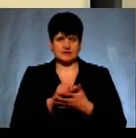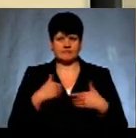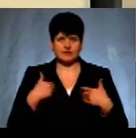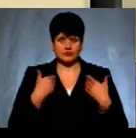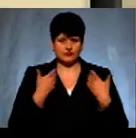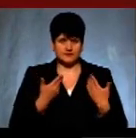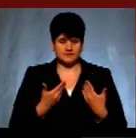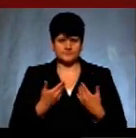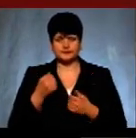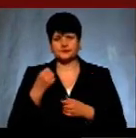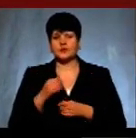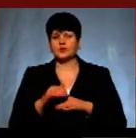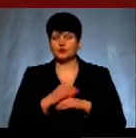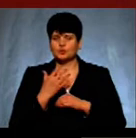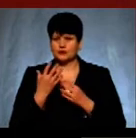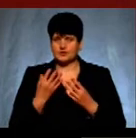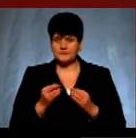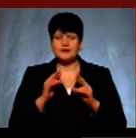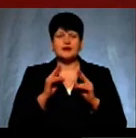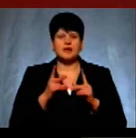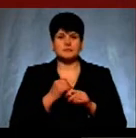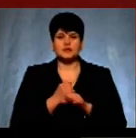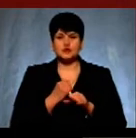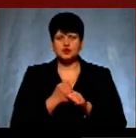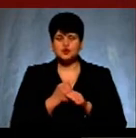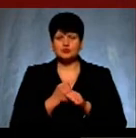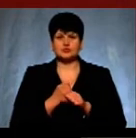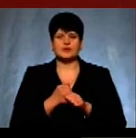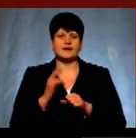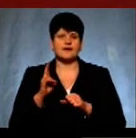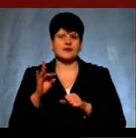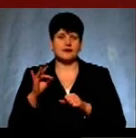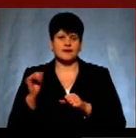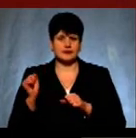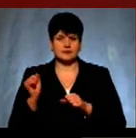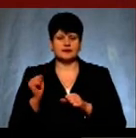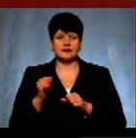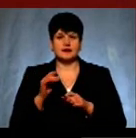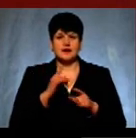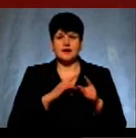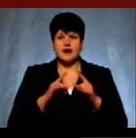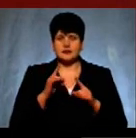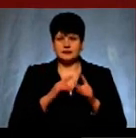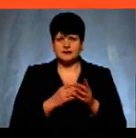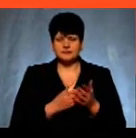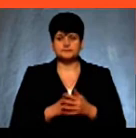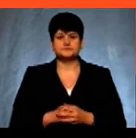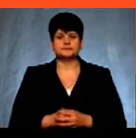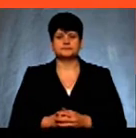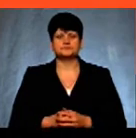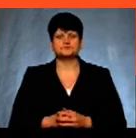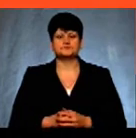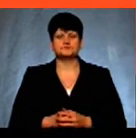дня. Як працюють кар'єрні радники на Тернопільщині? Про це у відеоматеріалі моєї колеги Ірини Терлюк.